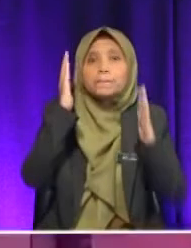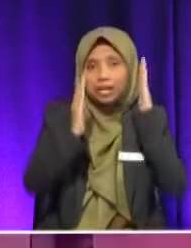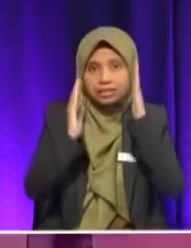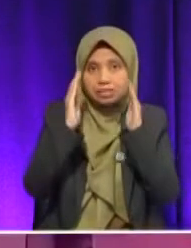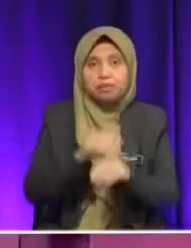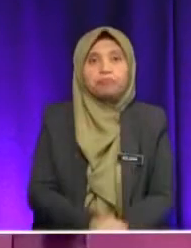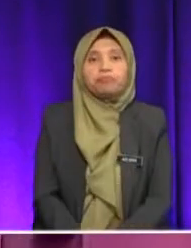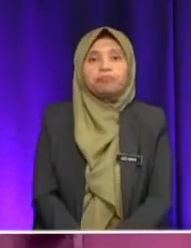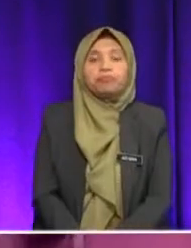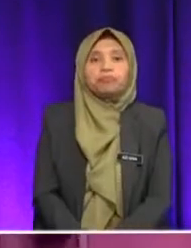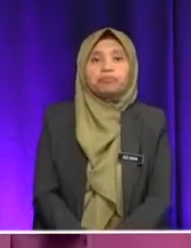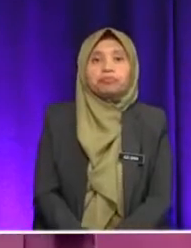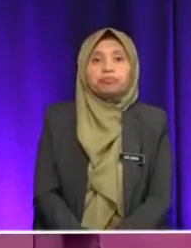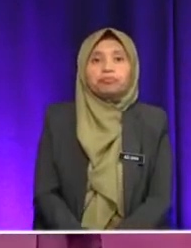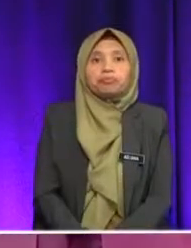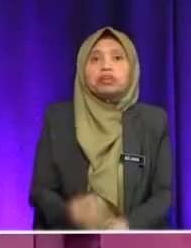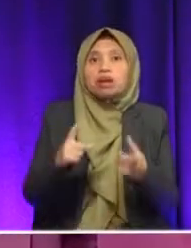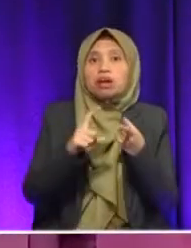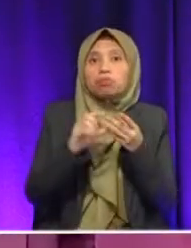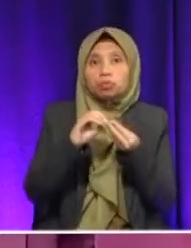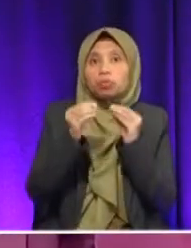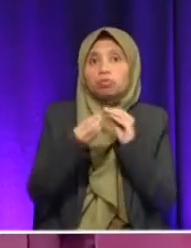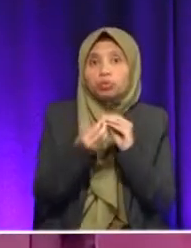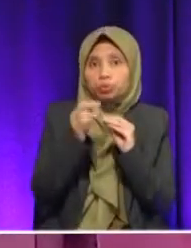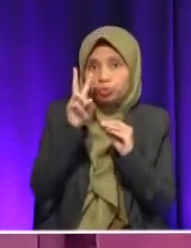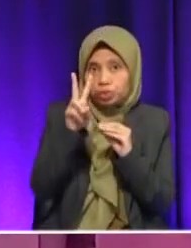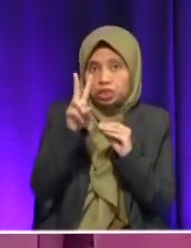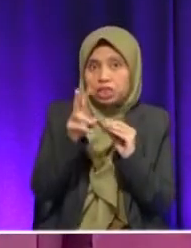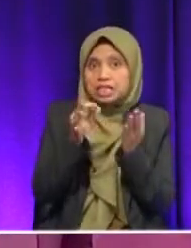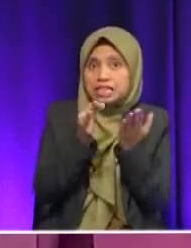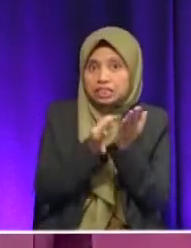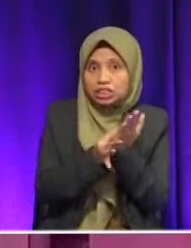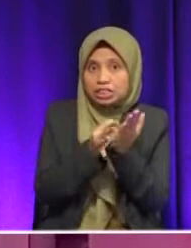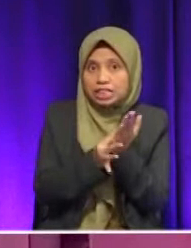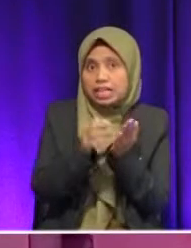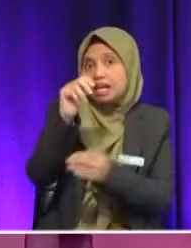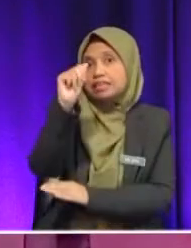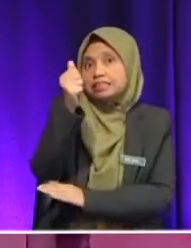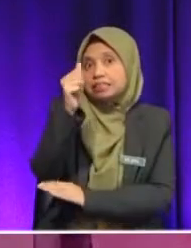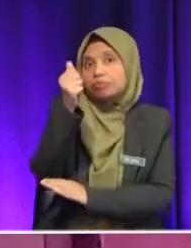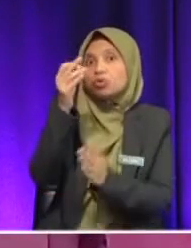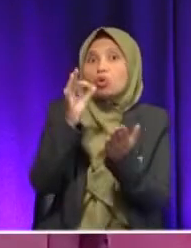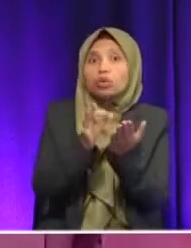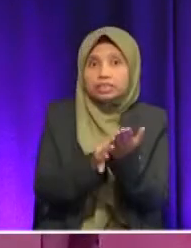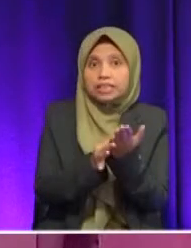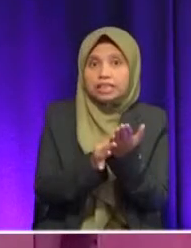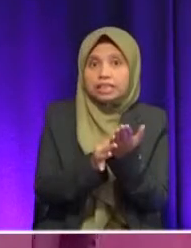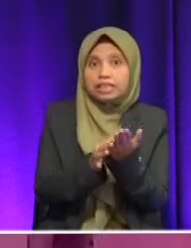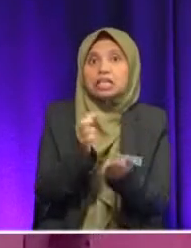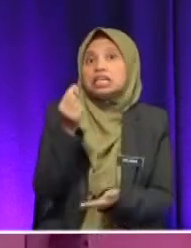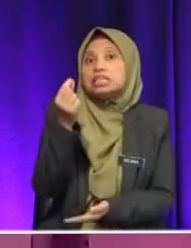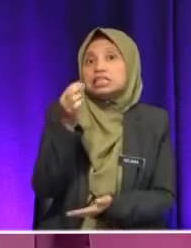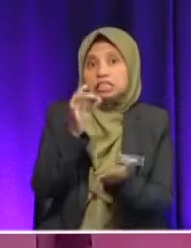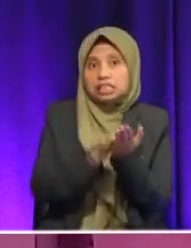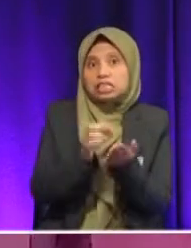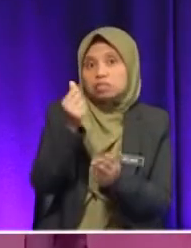selain subjek adalah berkaitan dengan cycling 10 sein ama kita tengok apa yang ada pada